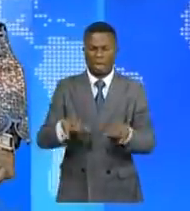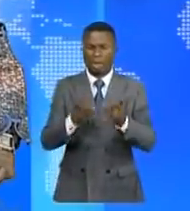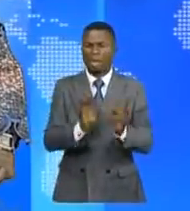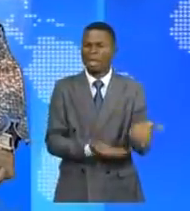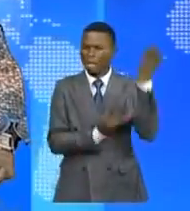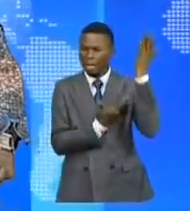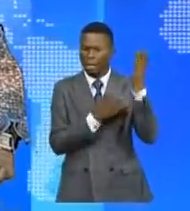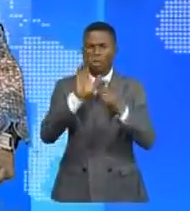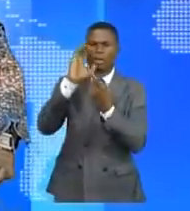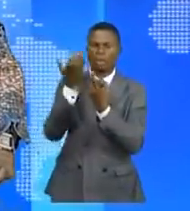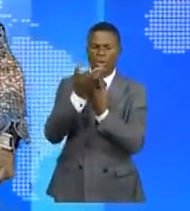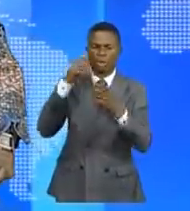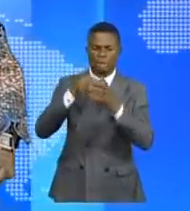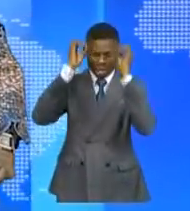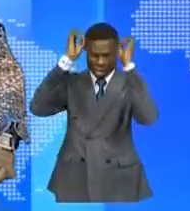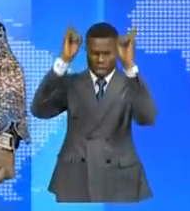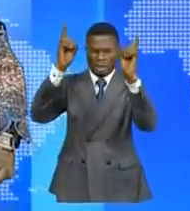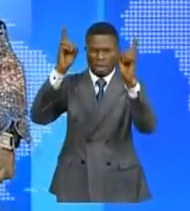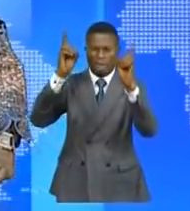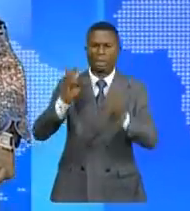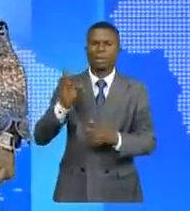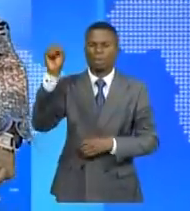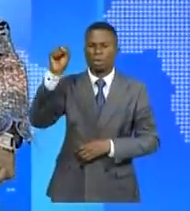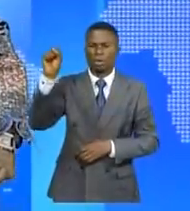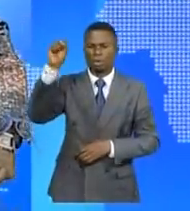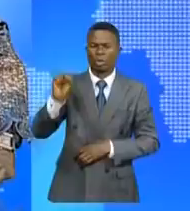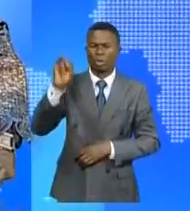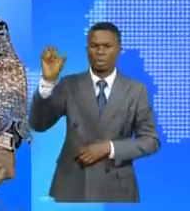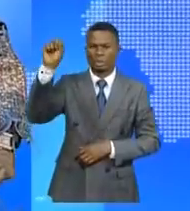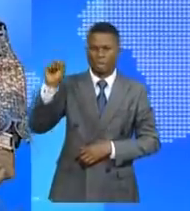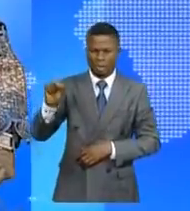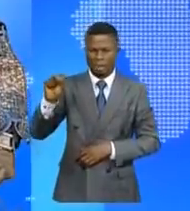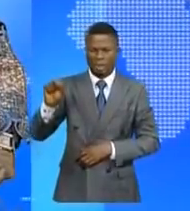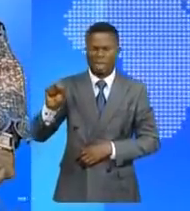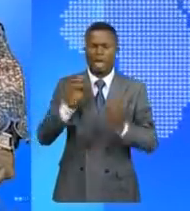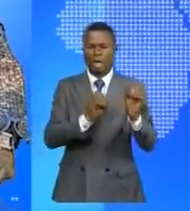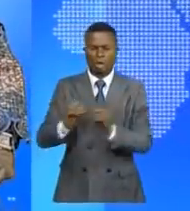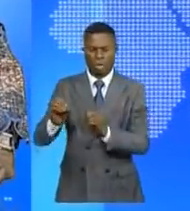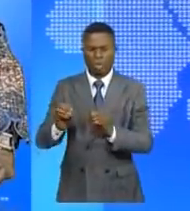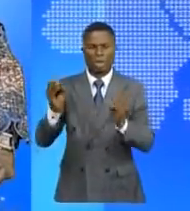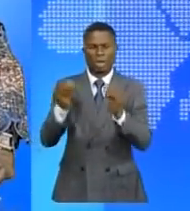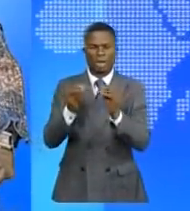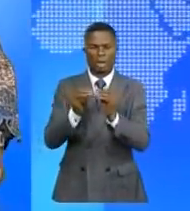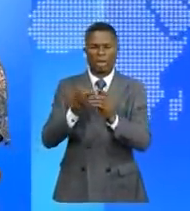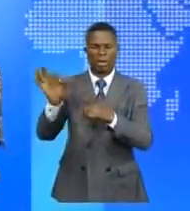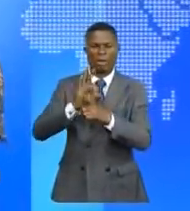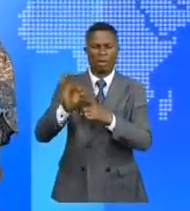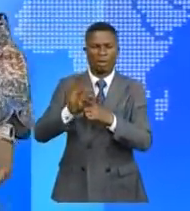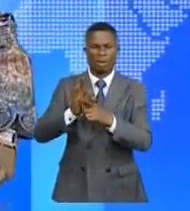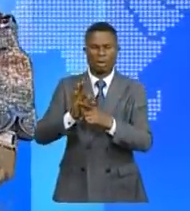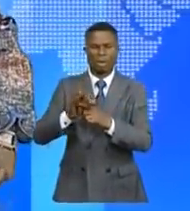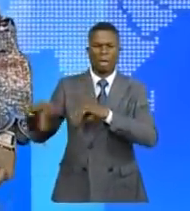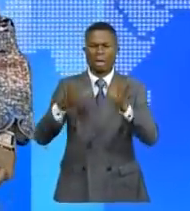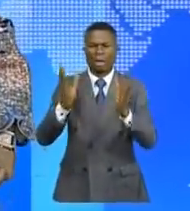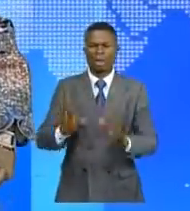de la culture dans l'éducation au Zissa a été tenue dans la suite de l'atelier de formation des acteurs